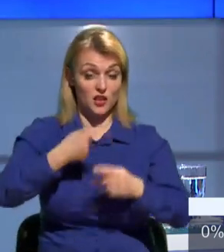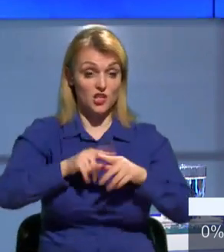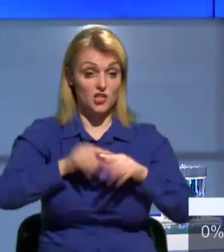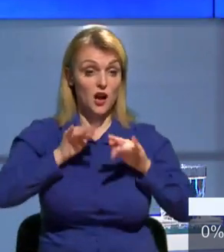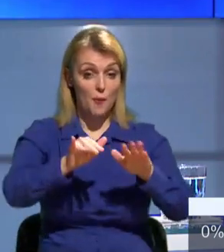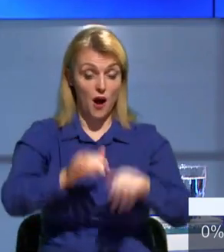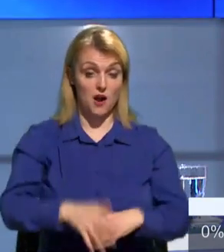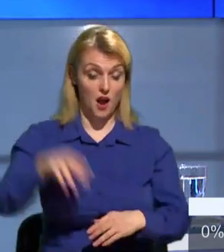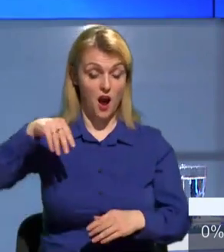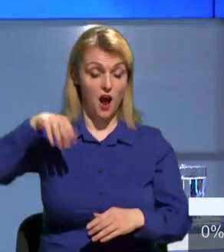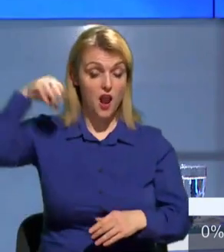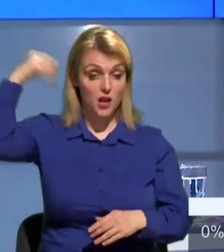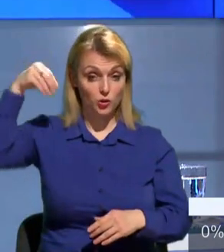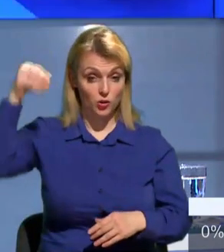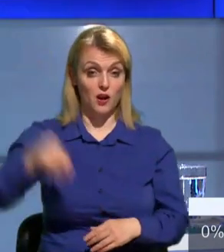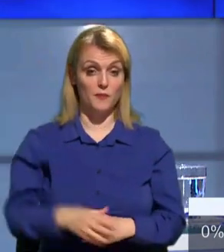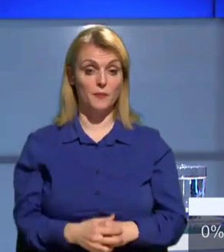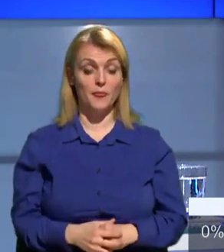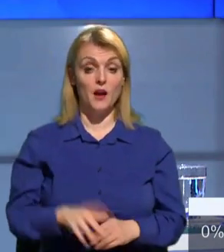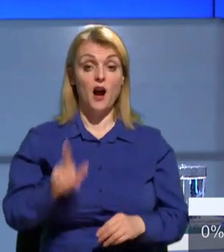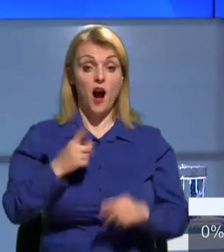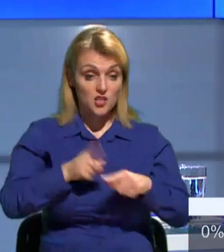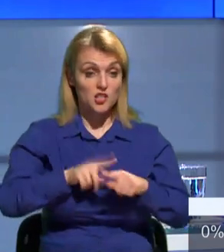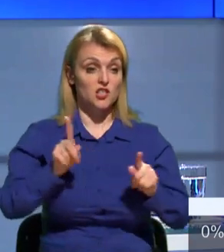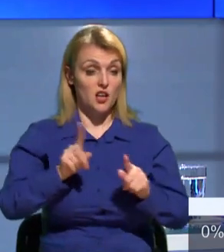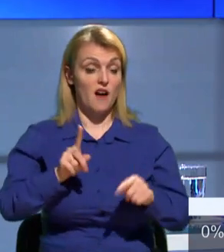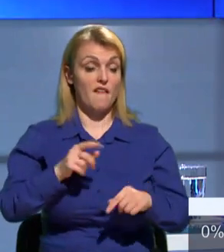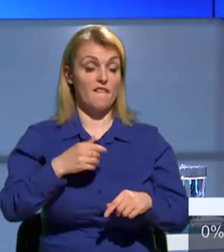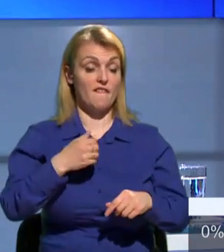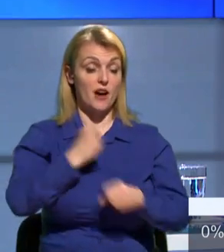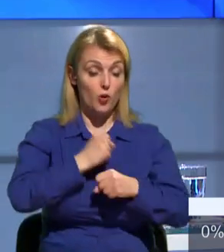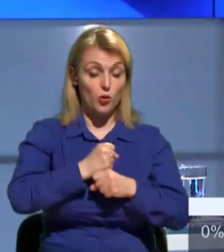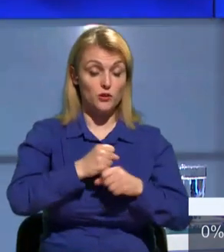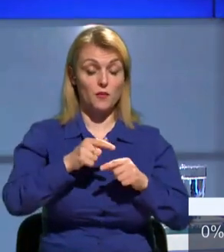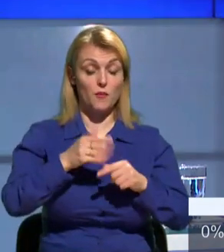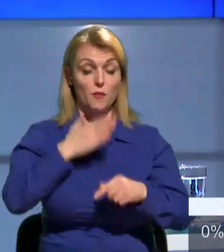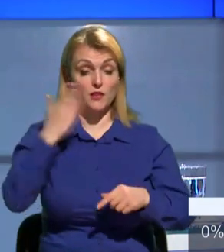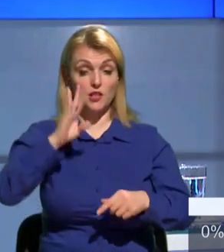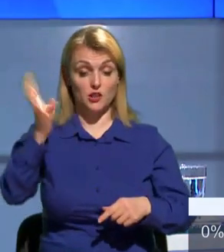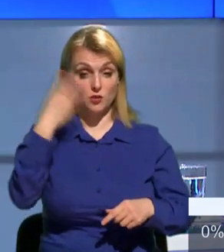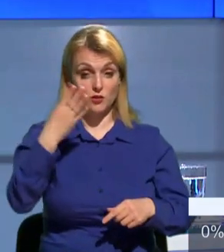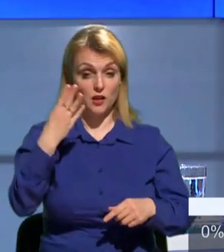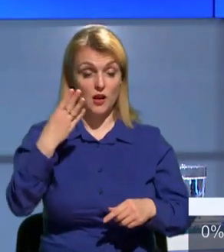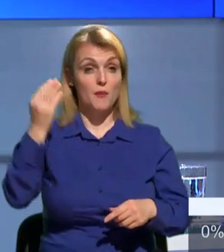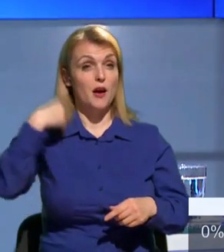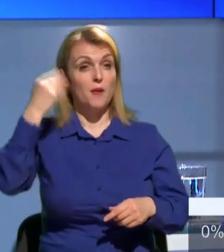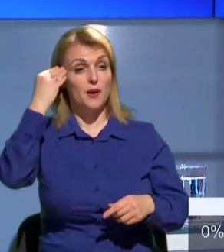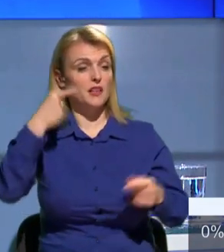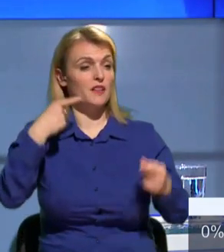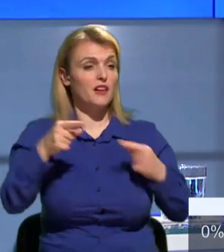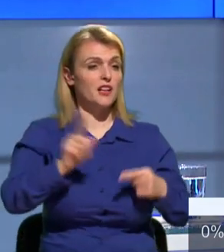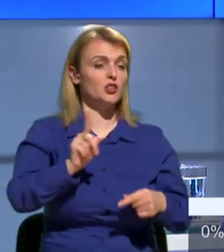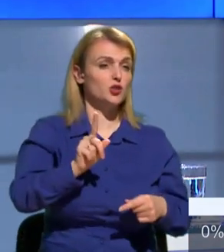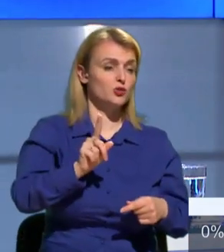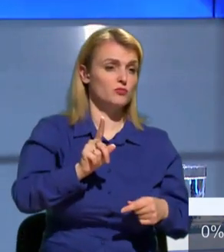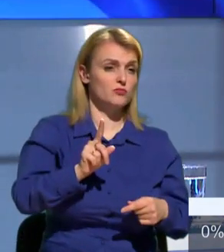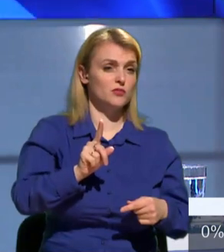de fapt, lucrurilor care le-am făcut pe parcursul ultimilor 4 ani. Deci, în opinia mea, indiferent de semnalele